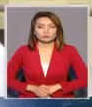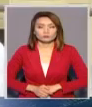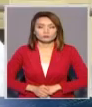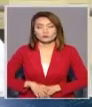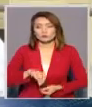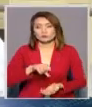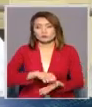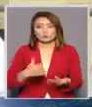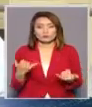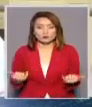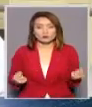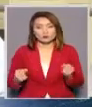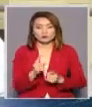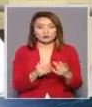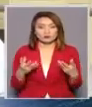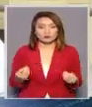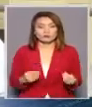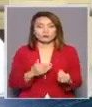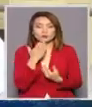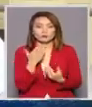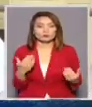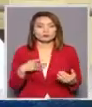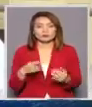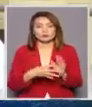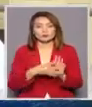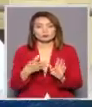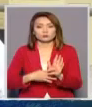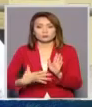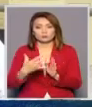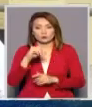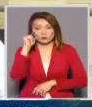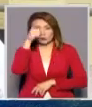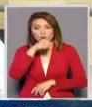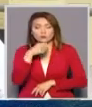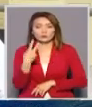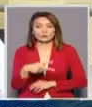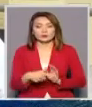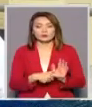Я участвую в сегодняшнем референдуме. Последний раз он был в 1995